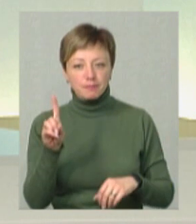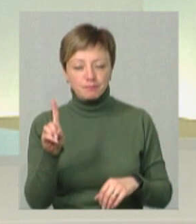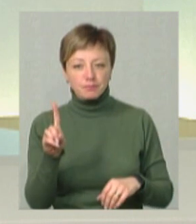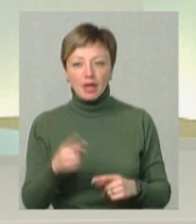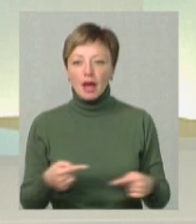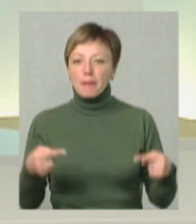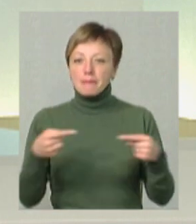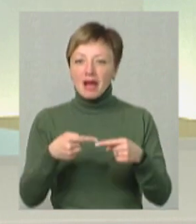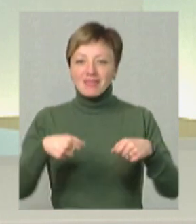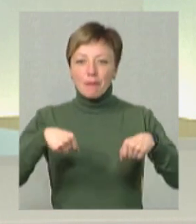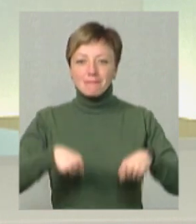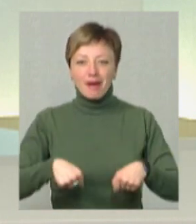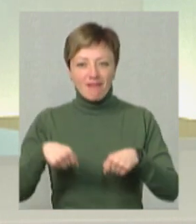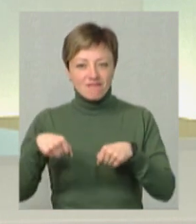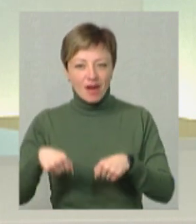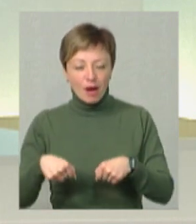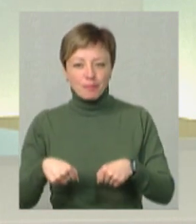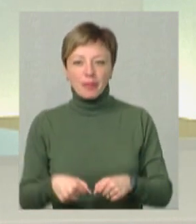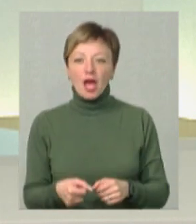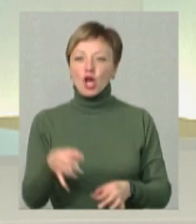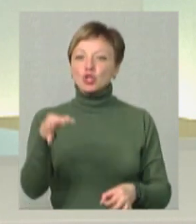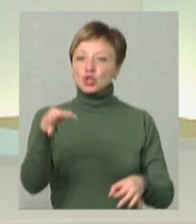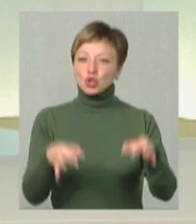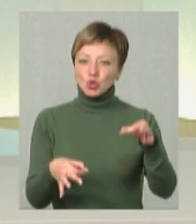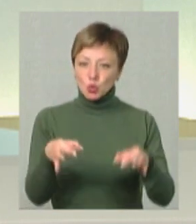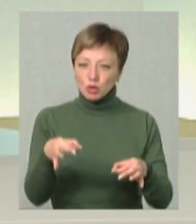певні права. Суд